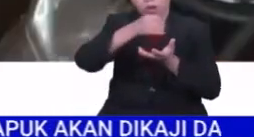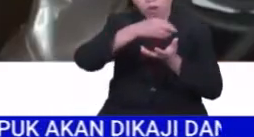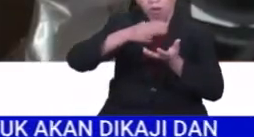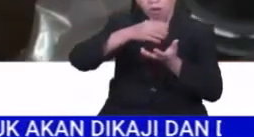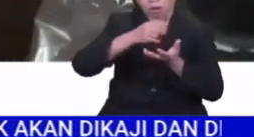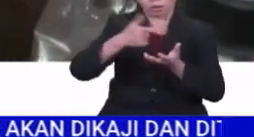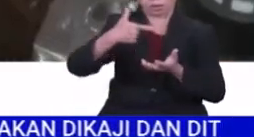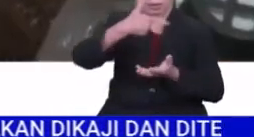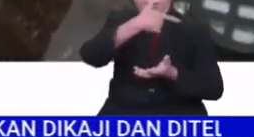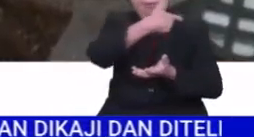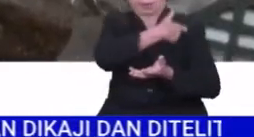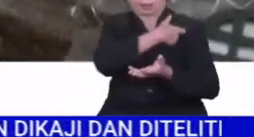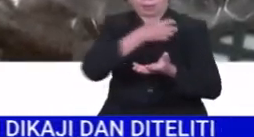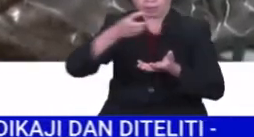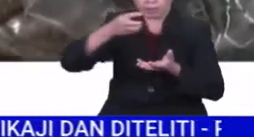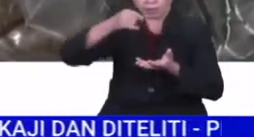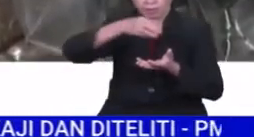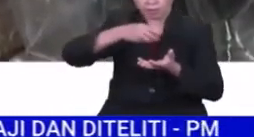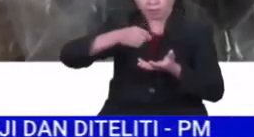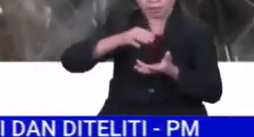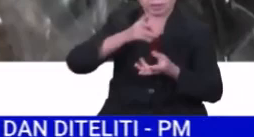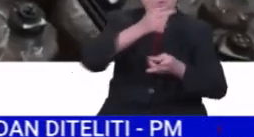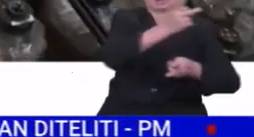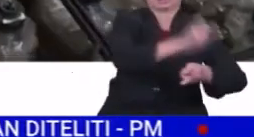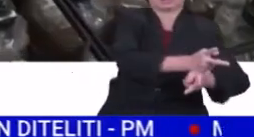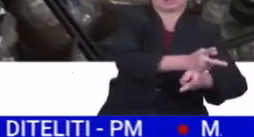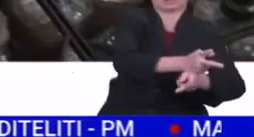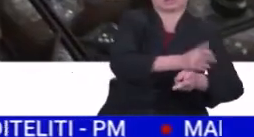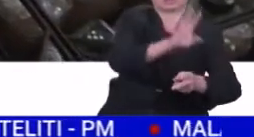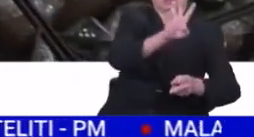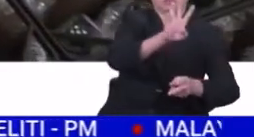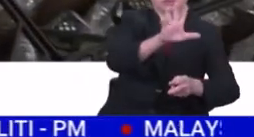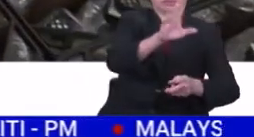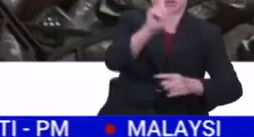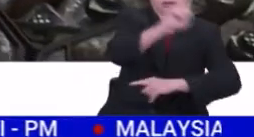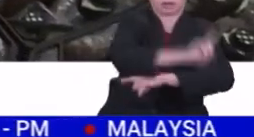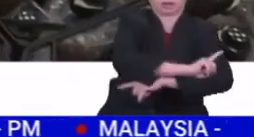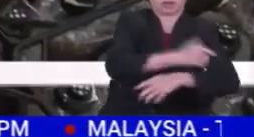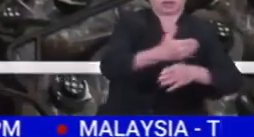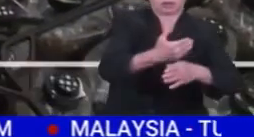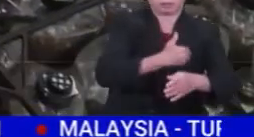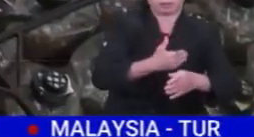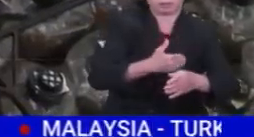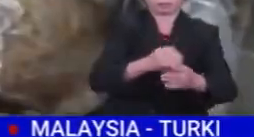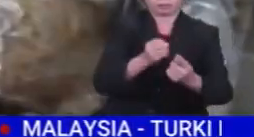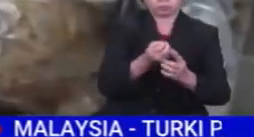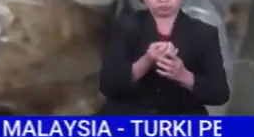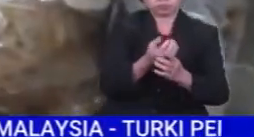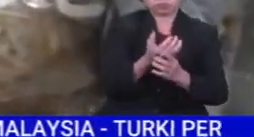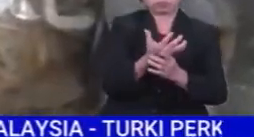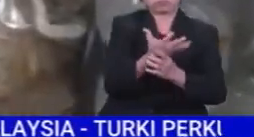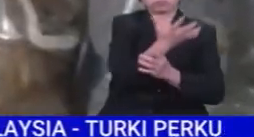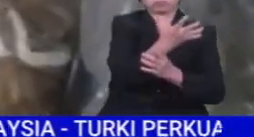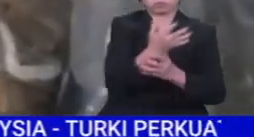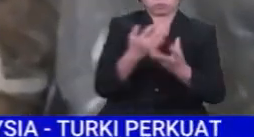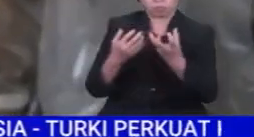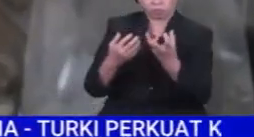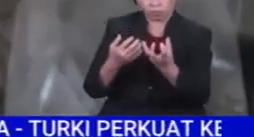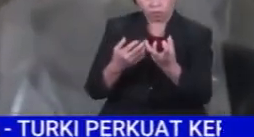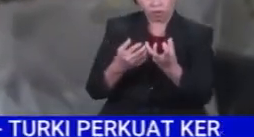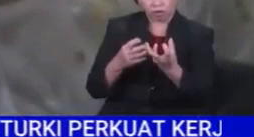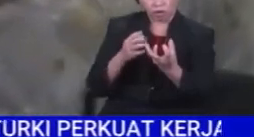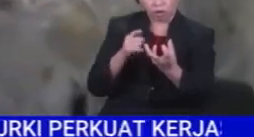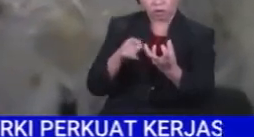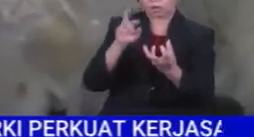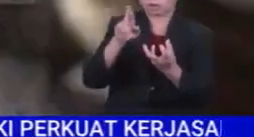Akan disuntik dengan benih dan diperam selama 45 hari sebelum pengeluaran hasil bongkah yang sudah luput